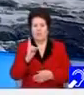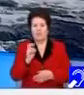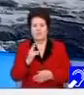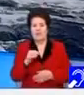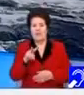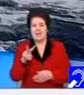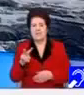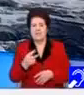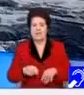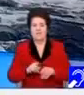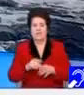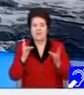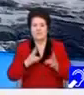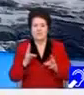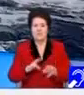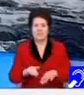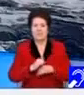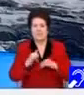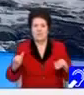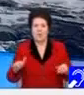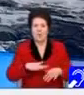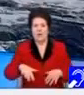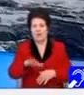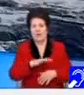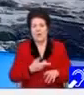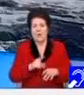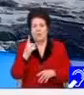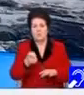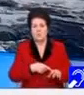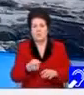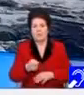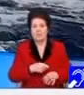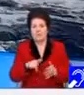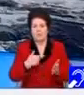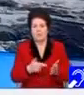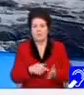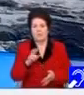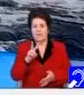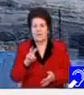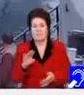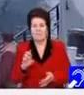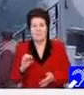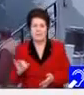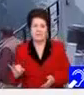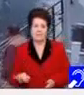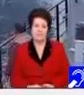Libiei. Tragedia s-a produs în largul orașului Al-Khums, la circa 100 de kilometri est de capitala Libiei.